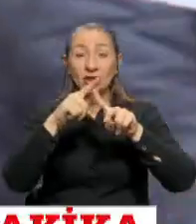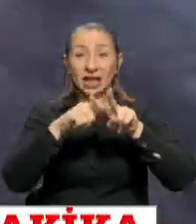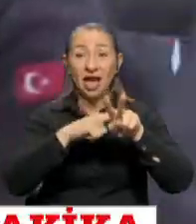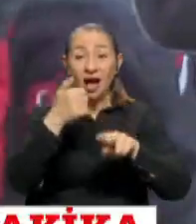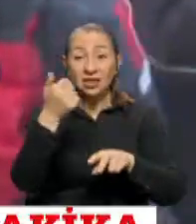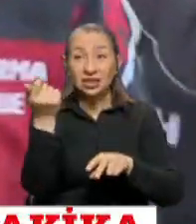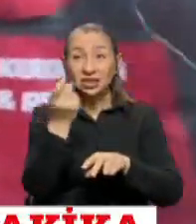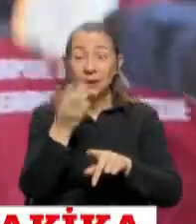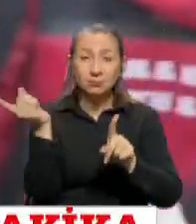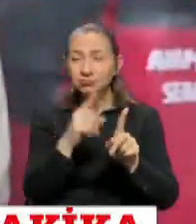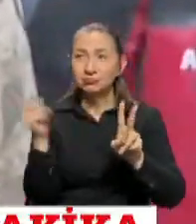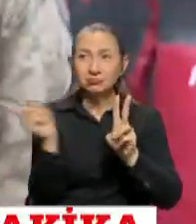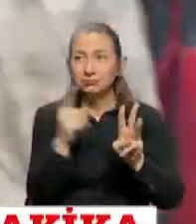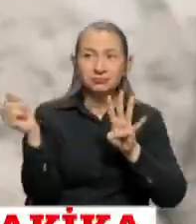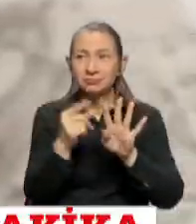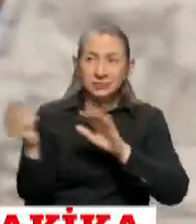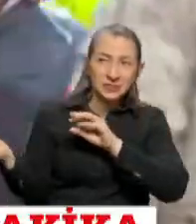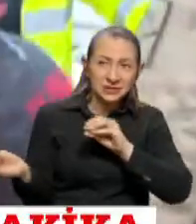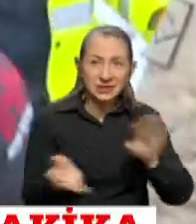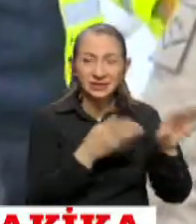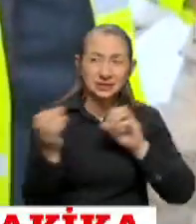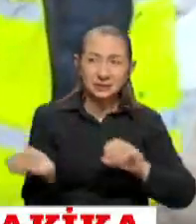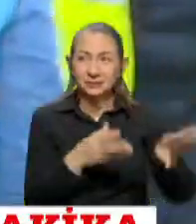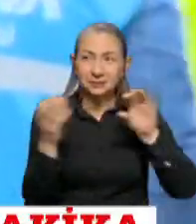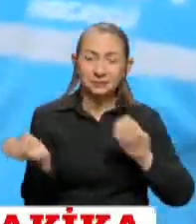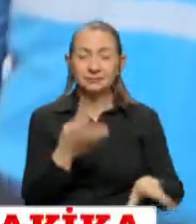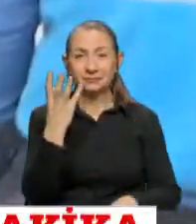6 ferdi ardı arda enkazdan çıkartıldı.